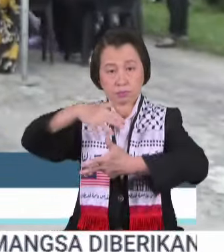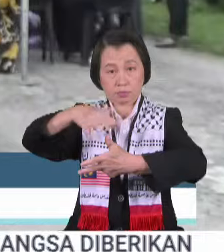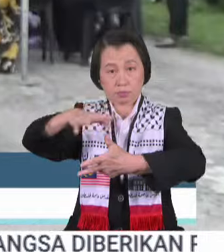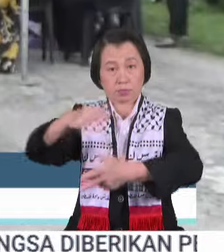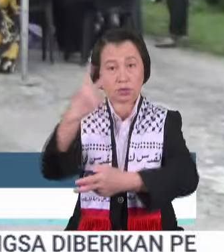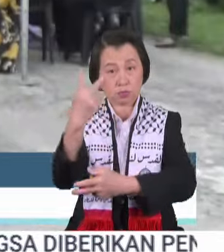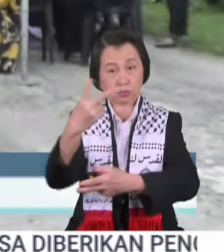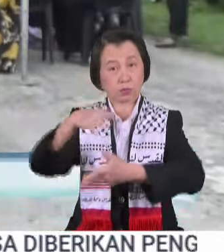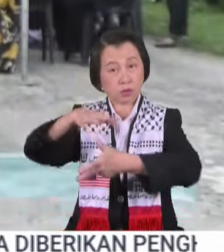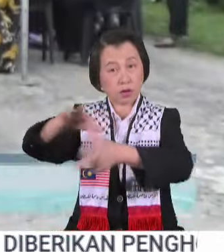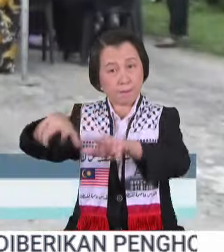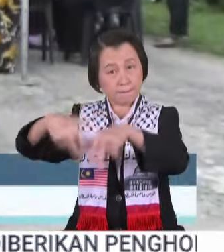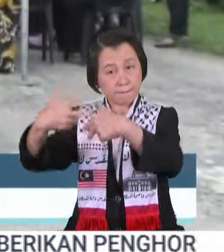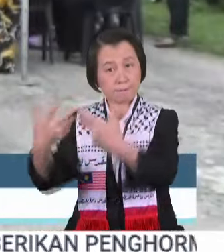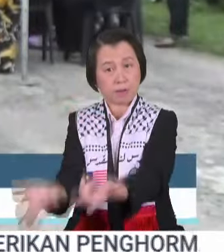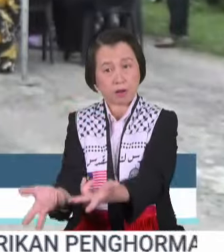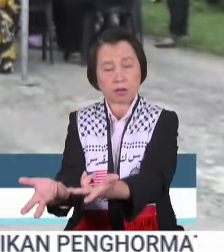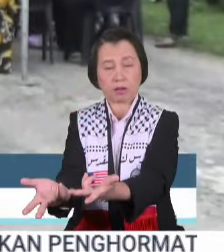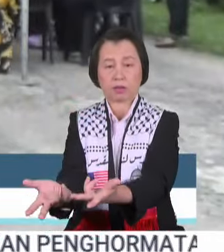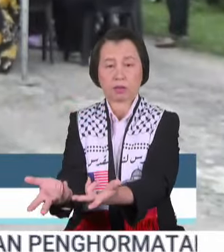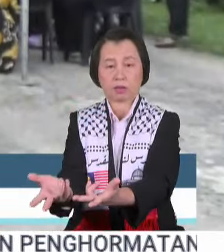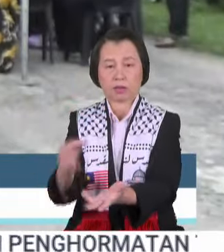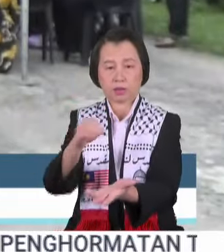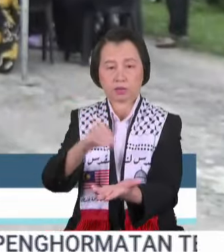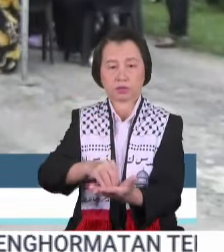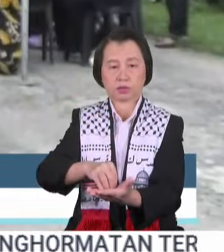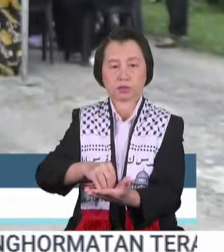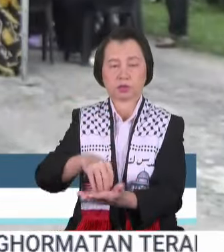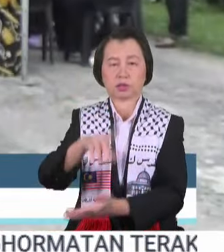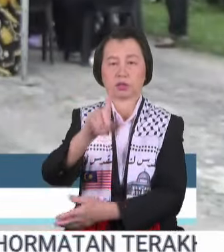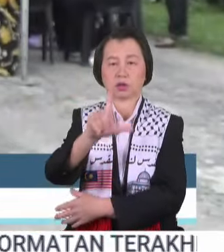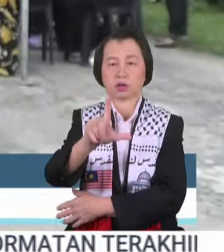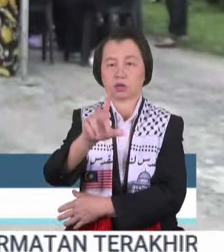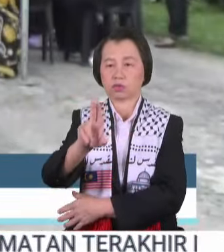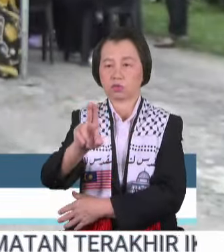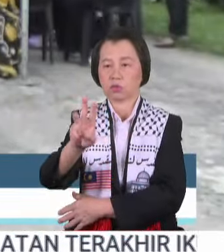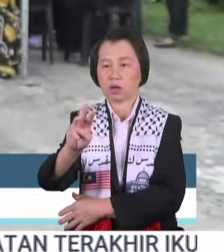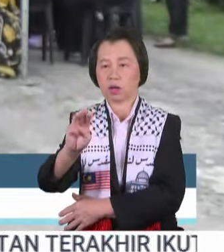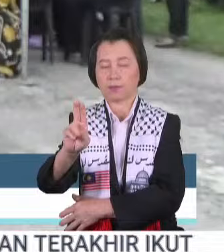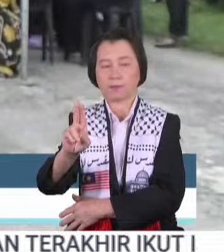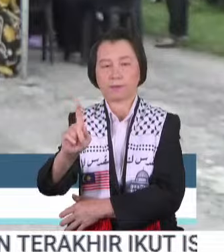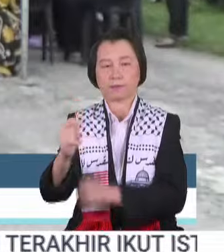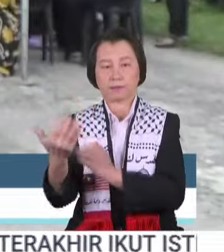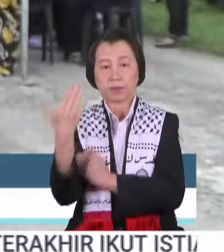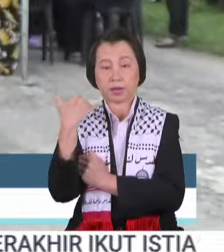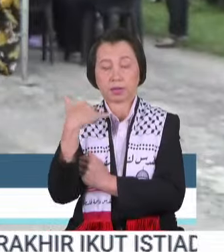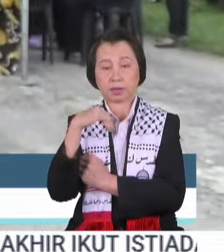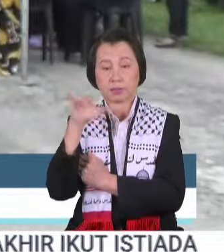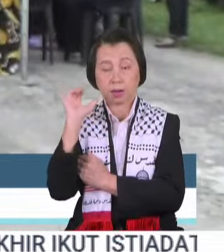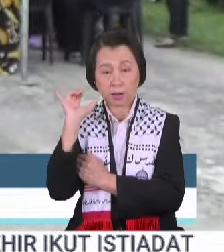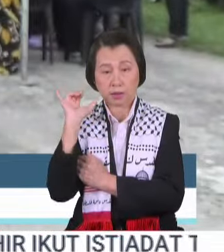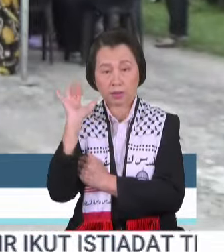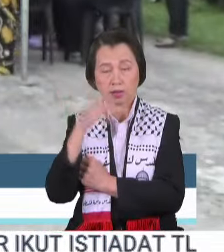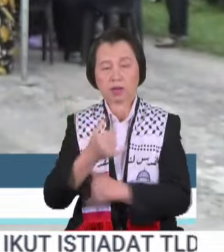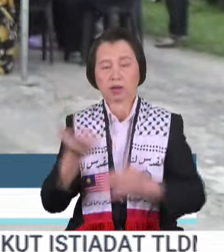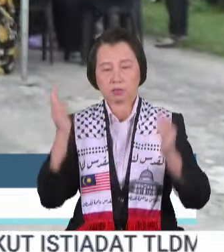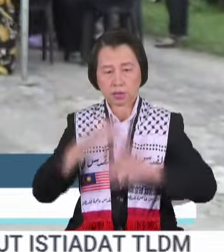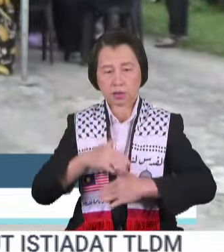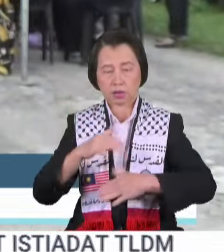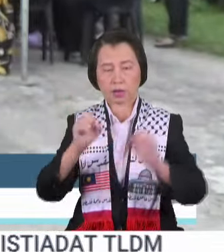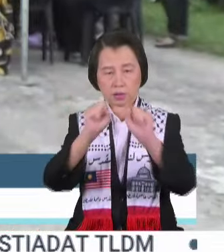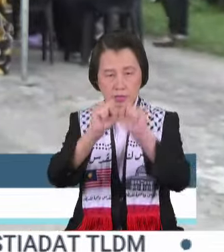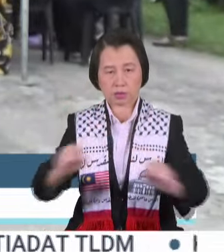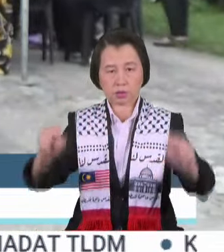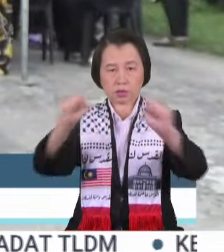helikopter milik TLDM yang terhempas di pangkalan TLDM Lumut pagi semalam. Solat jenazah ini berlangsung di Surau